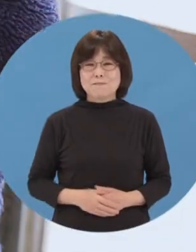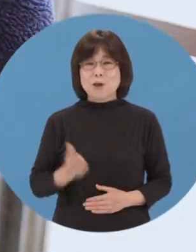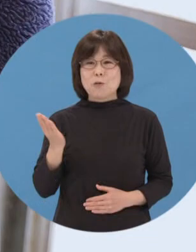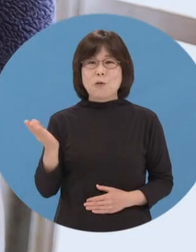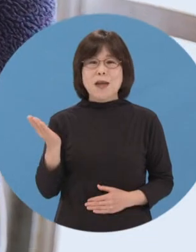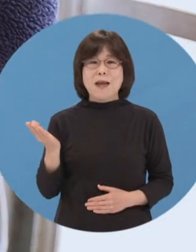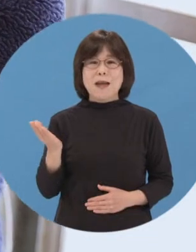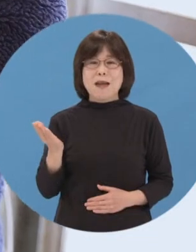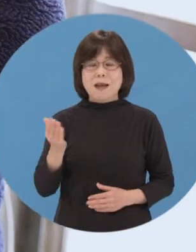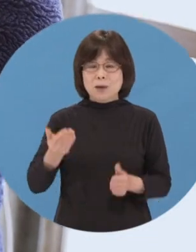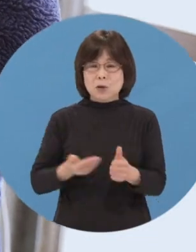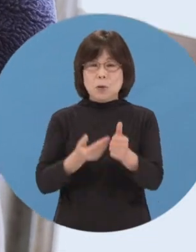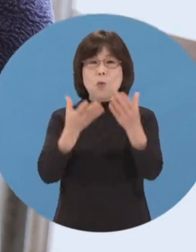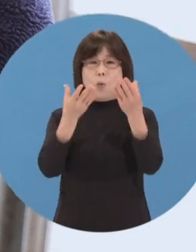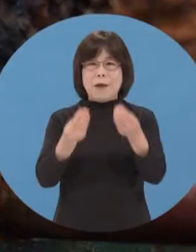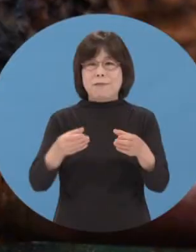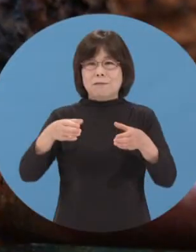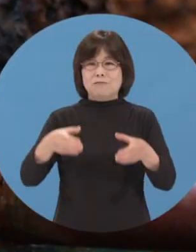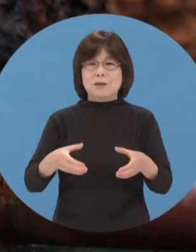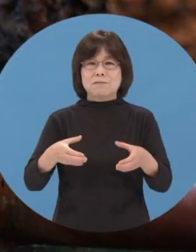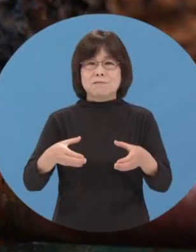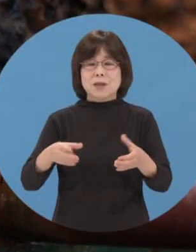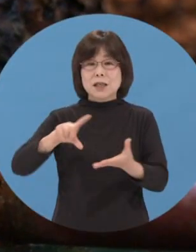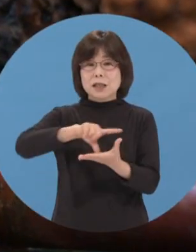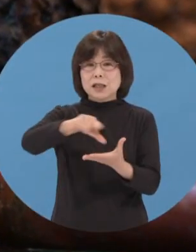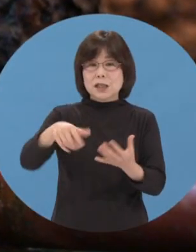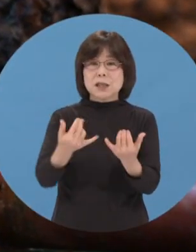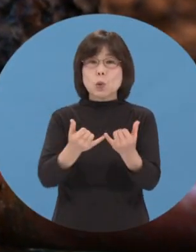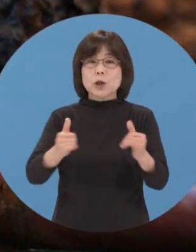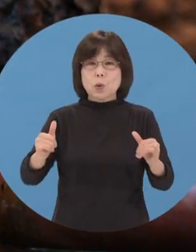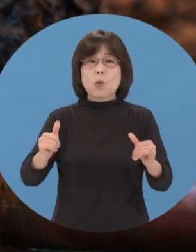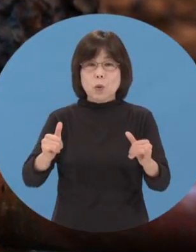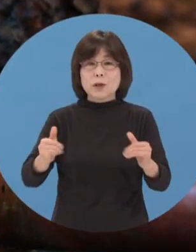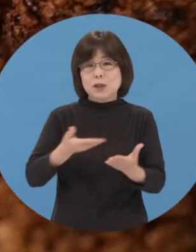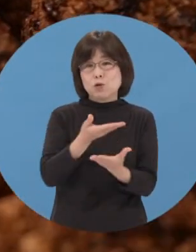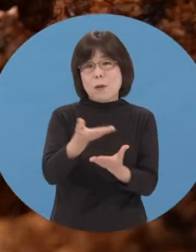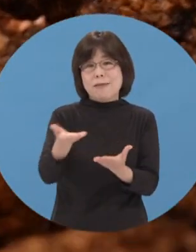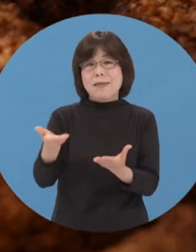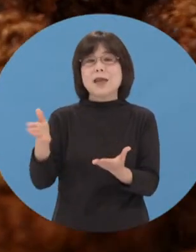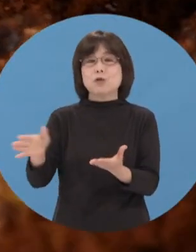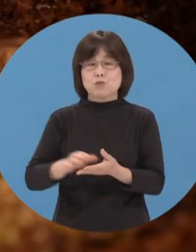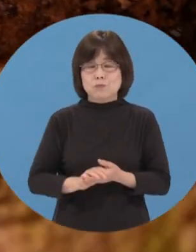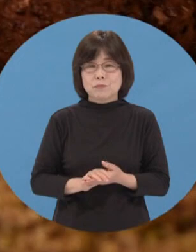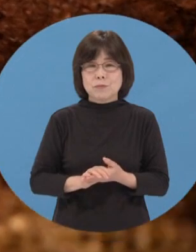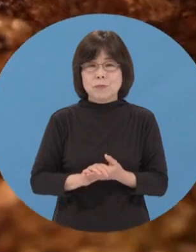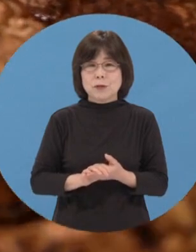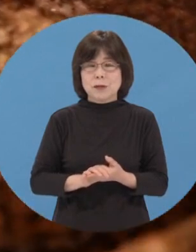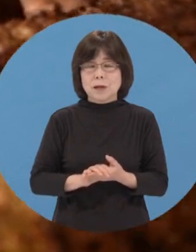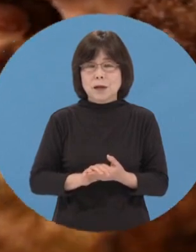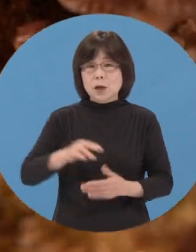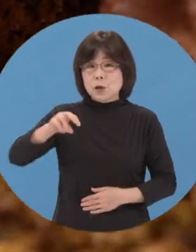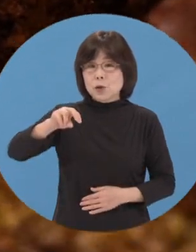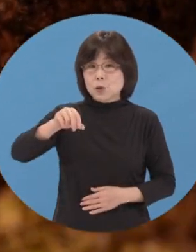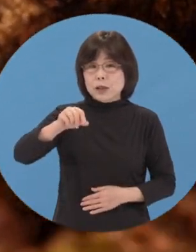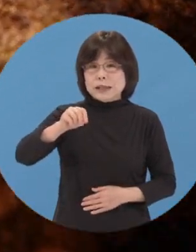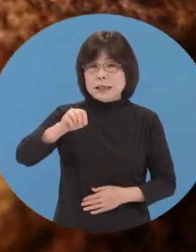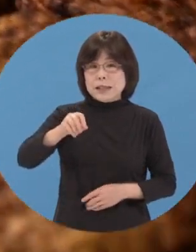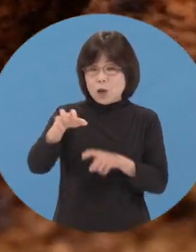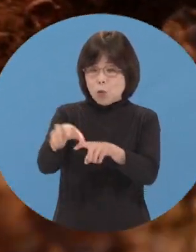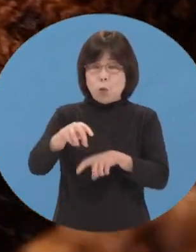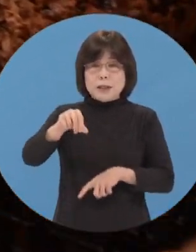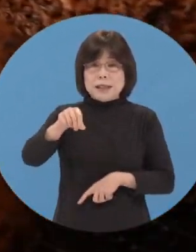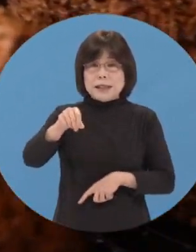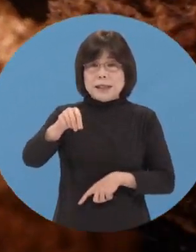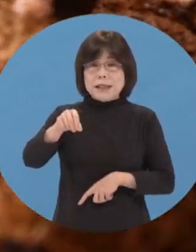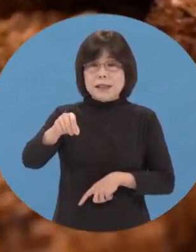出なくなった金賞は地域の方々に配ってます畑の土壌改良として有効